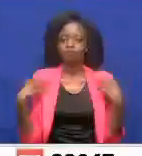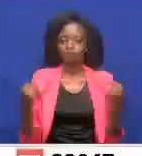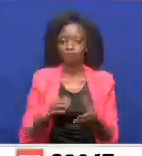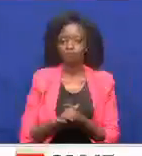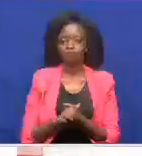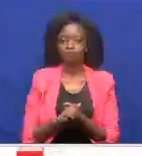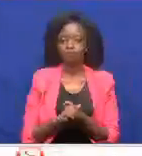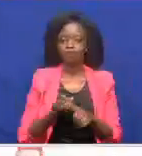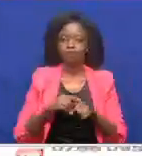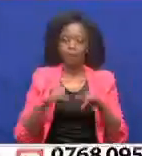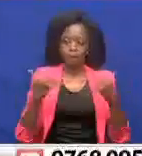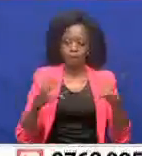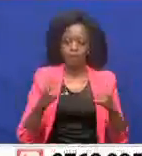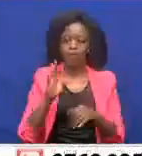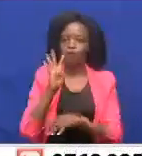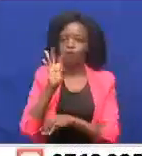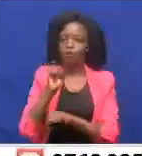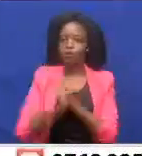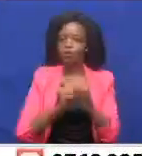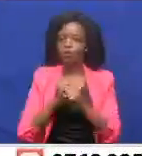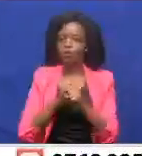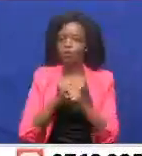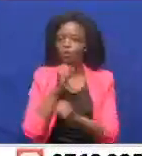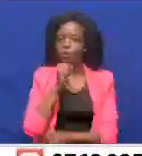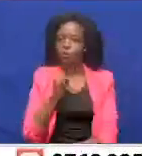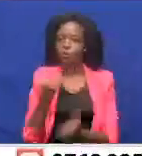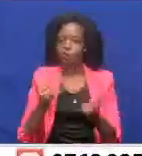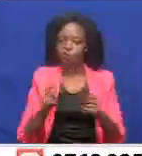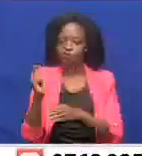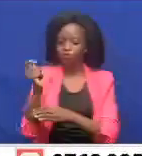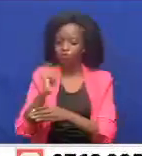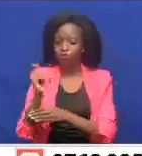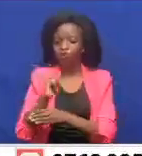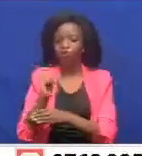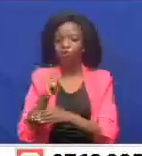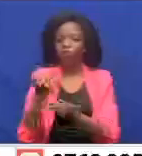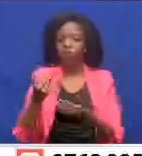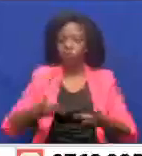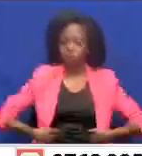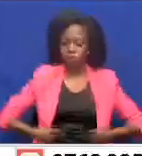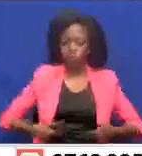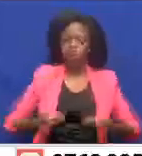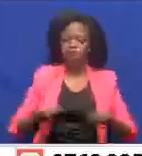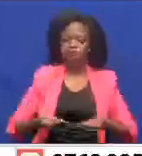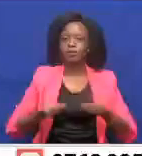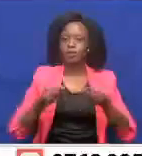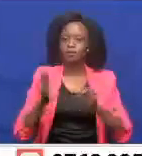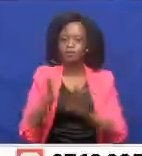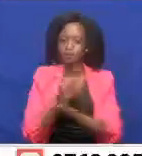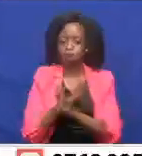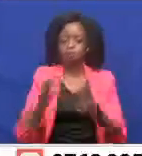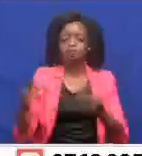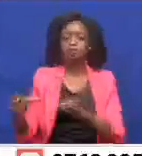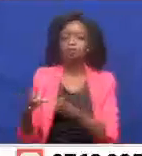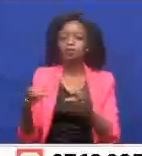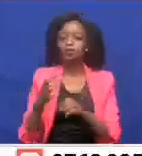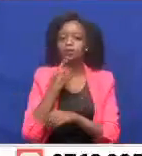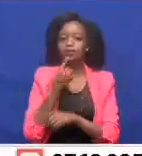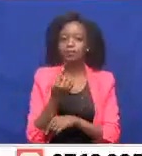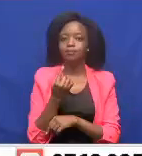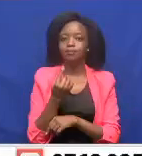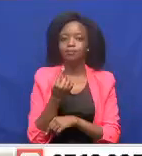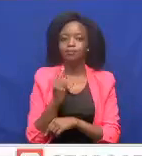of the game, the 40-year-old now trains children in his native of Mathare as a way of giving back to his community, he says.